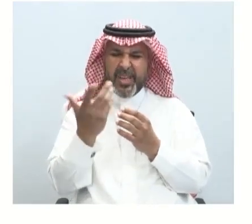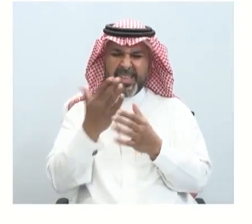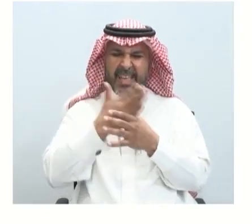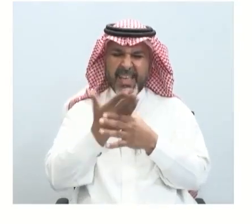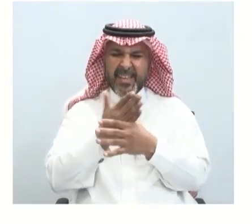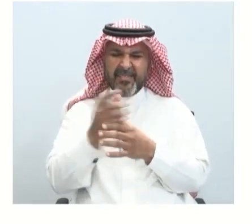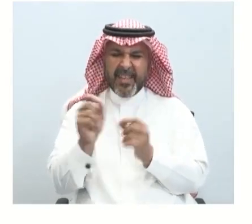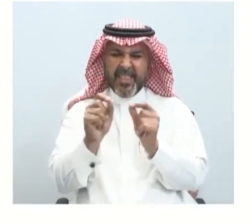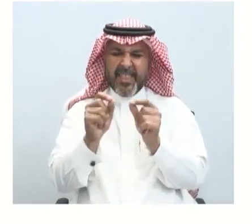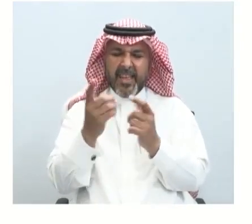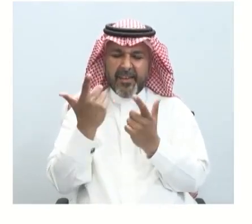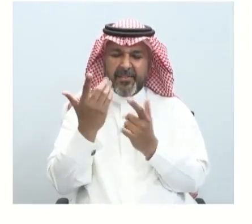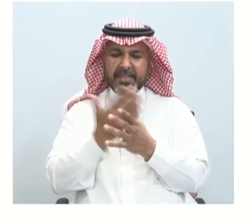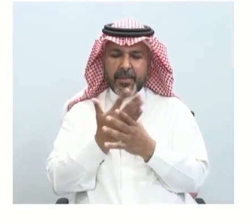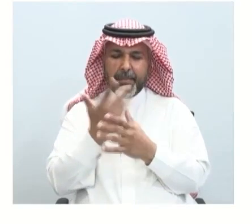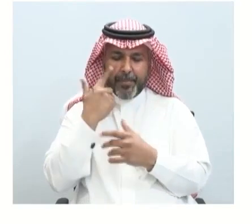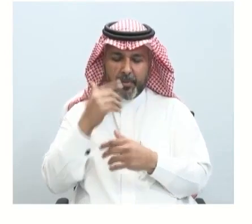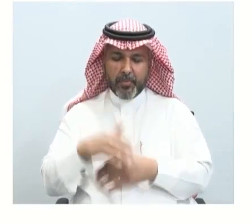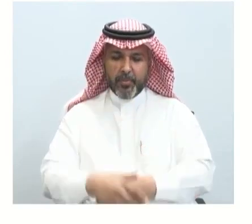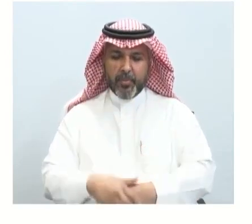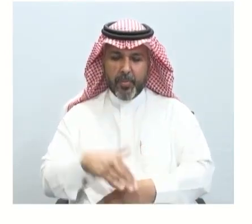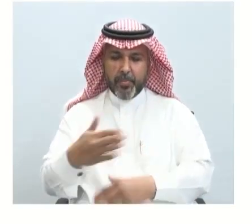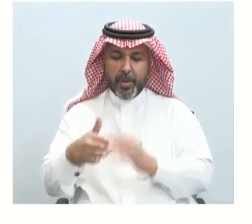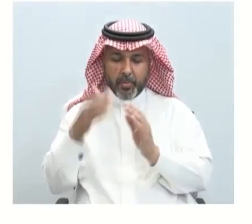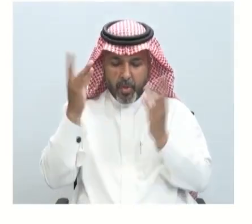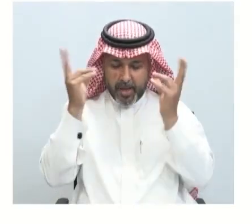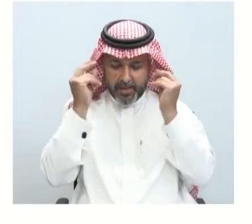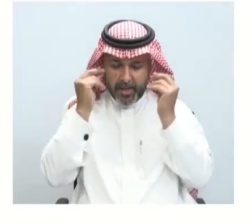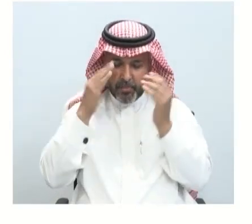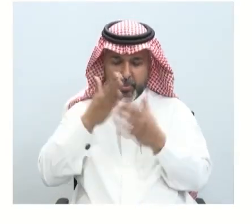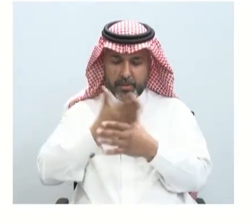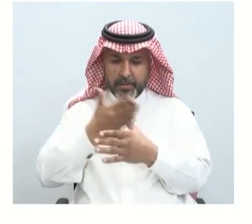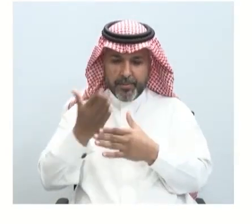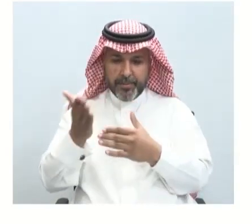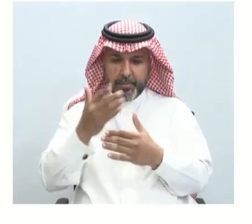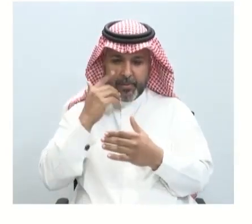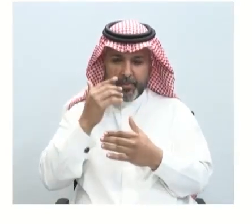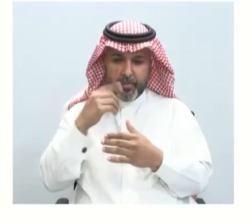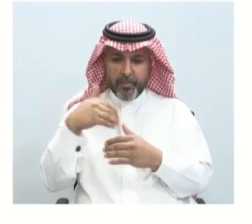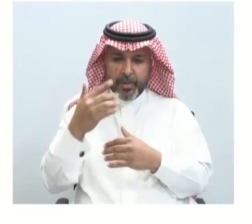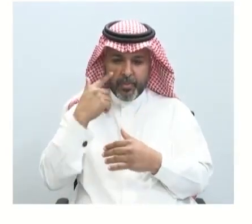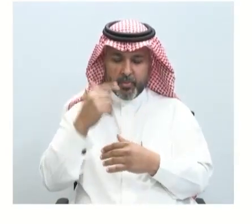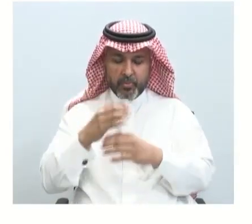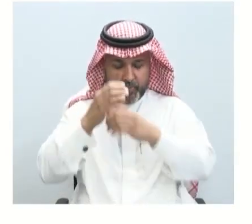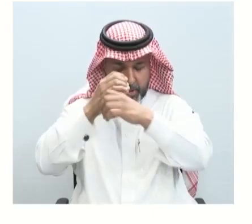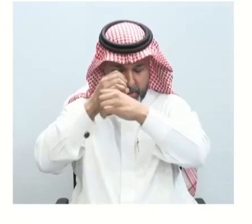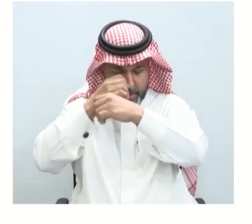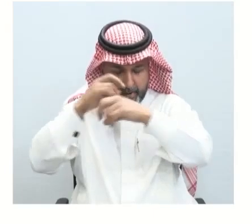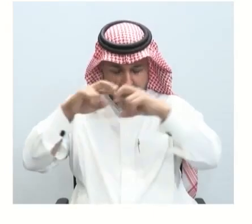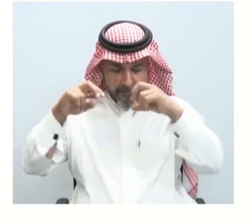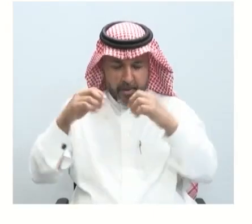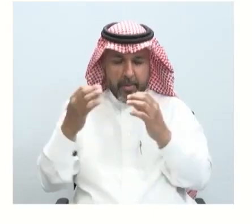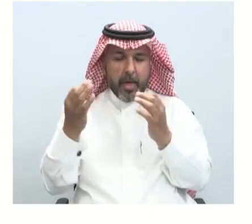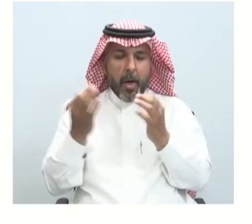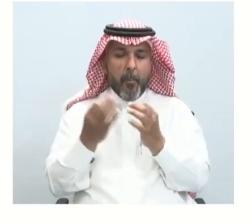تميز وتميزي وتلخص وتلخص مراحل الانقسام المنصف ان تحلل وتحللي اهميه الانقسام